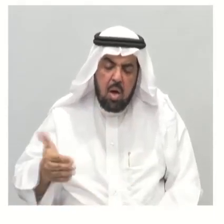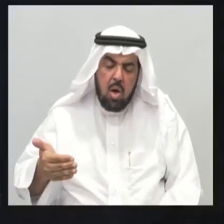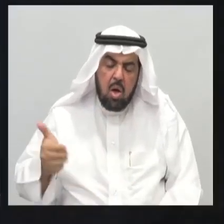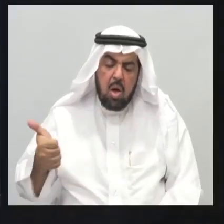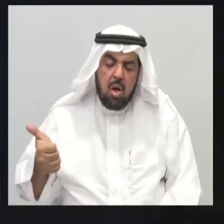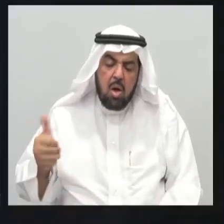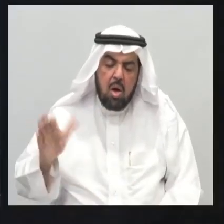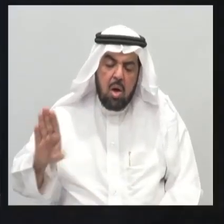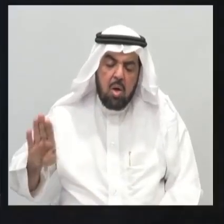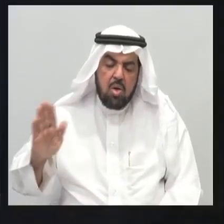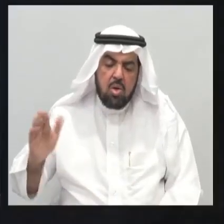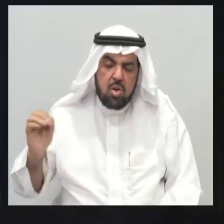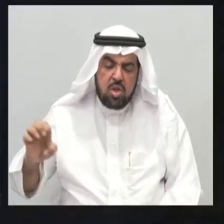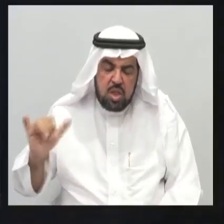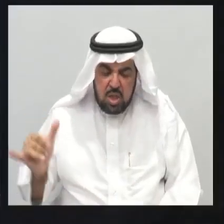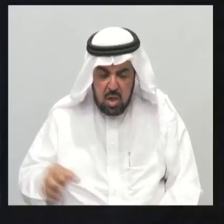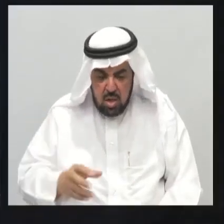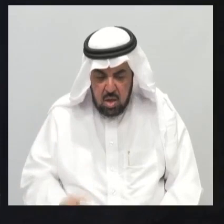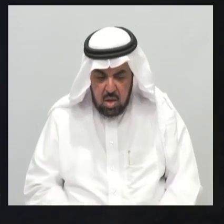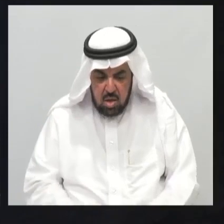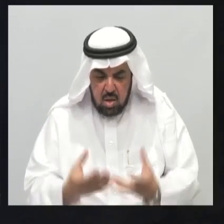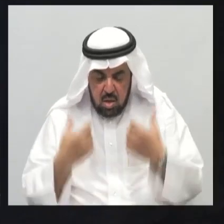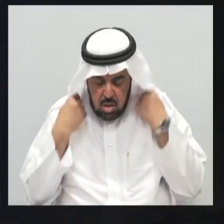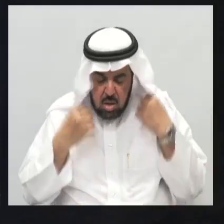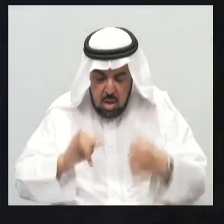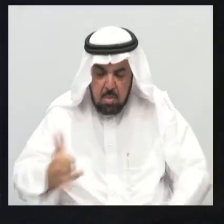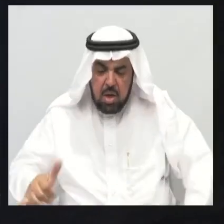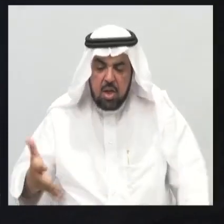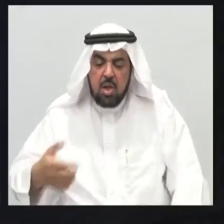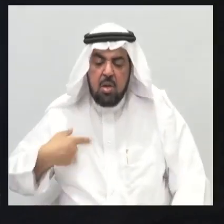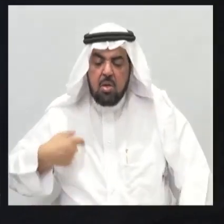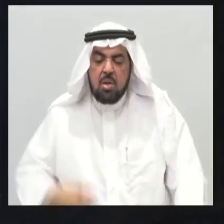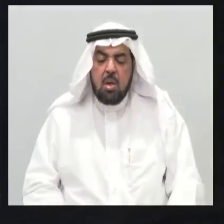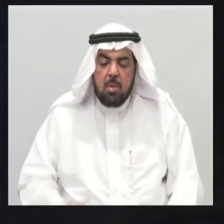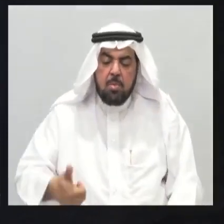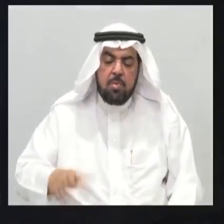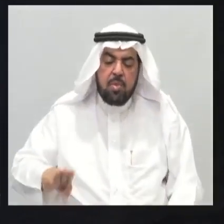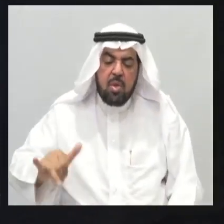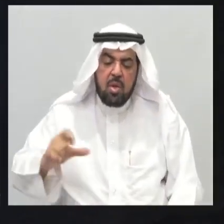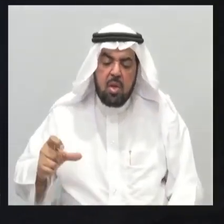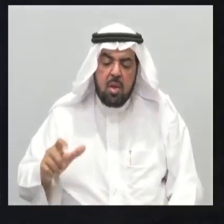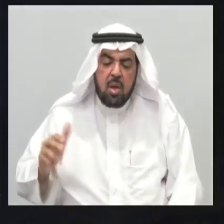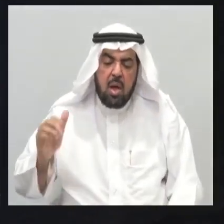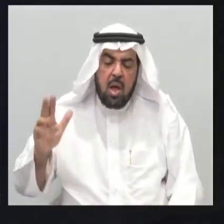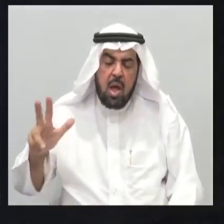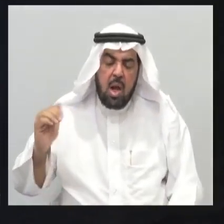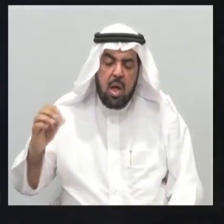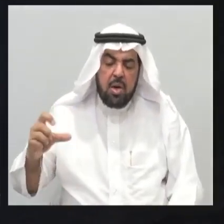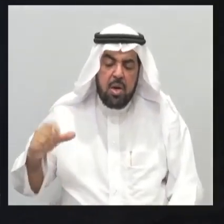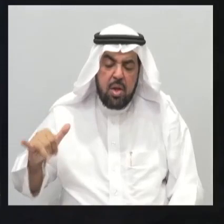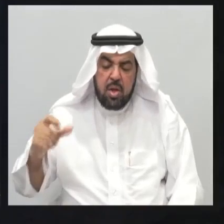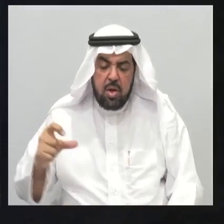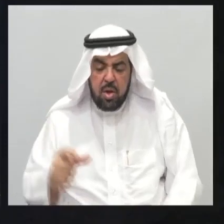مع الأكسجين أدى إلى إنتاج مادة جديدة تسمى أكسيد الحديد. إذا تفاعل الحديد